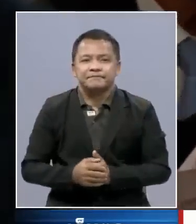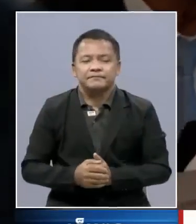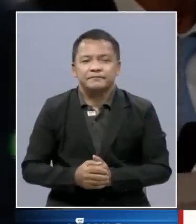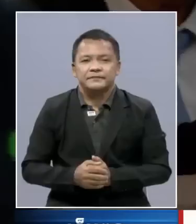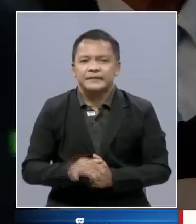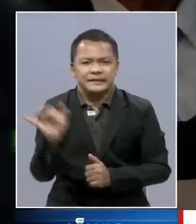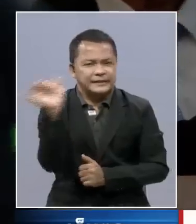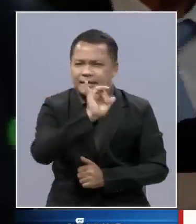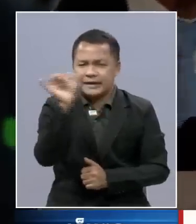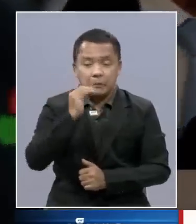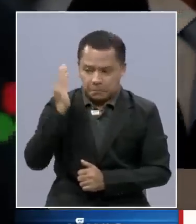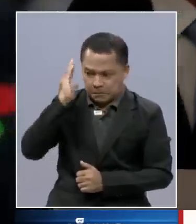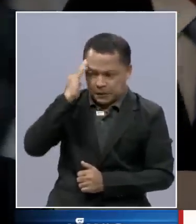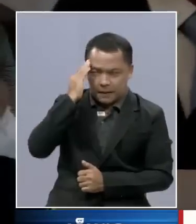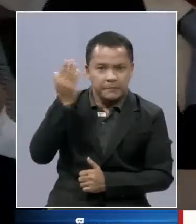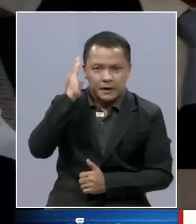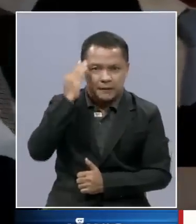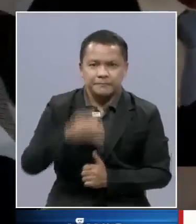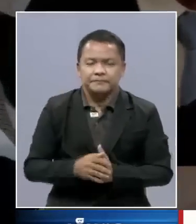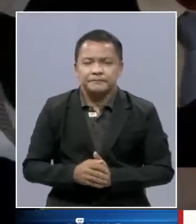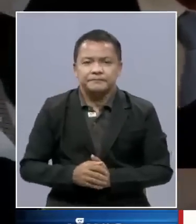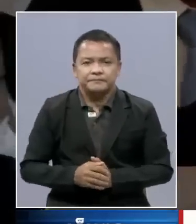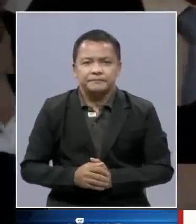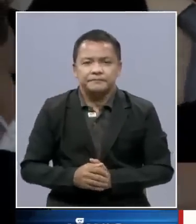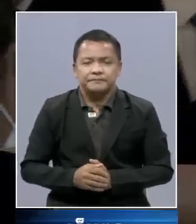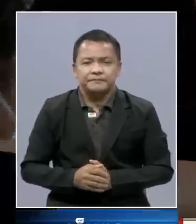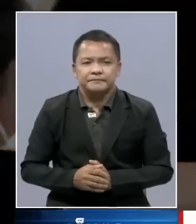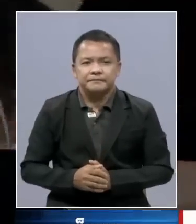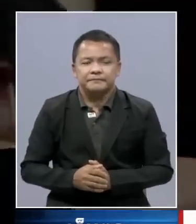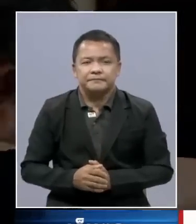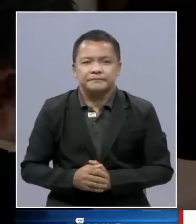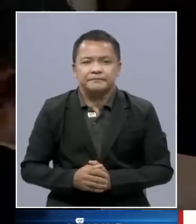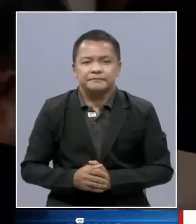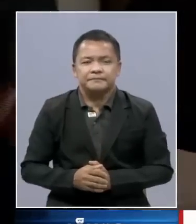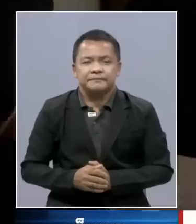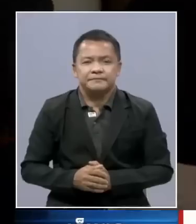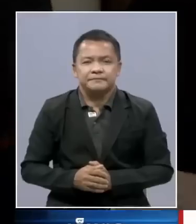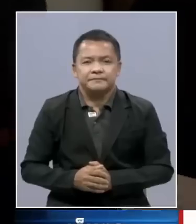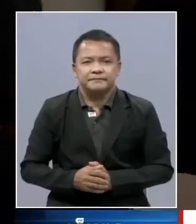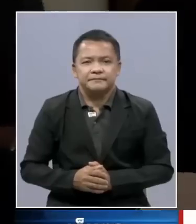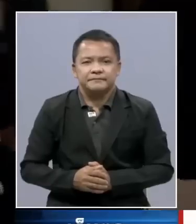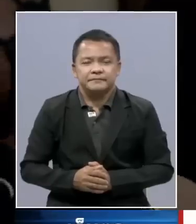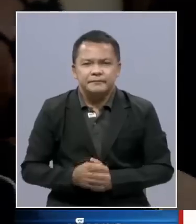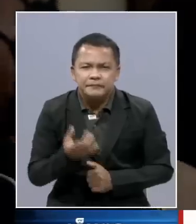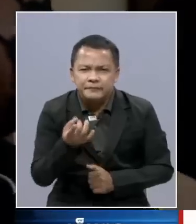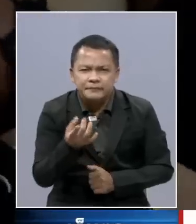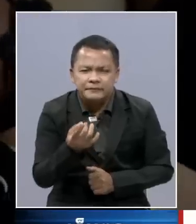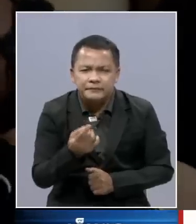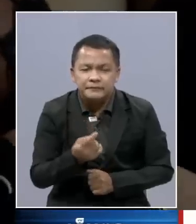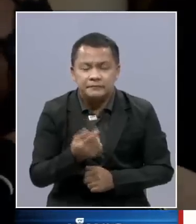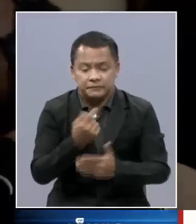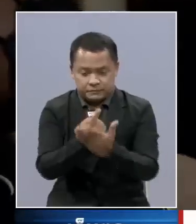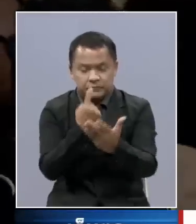งยังไม่ทราบอะไรเลยนะครับครับครับ และยังคงเป็นตำแหน่งของสิ่งเ ดิมอะไรนะ แคนดิเดตน